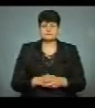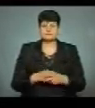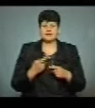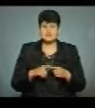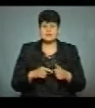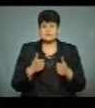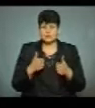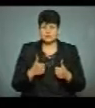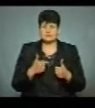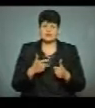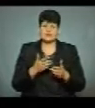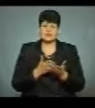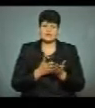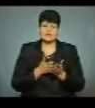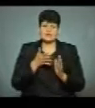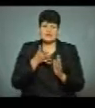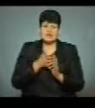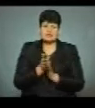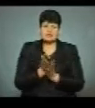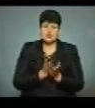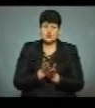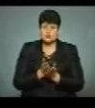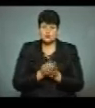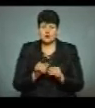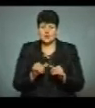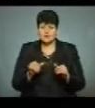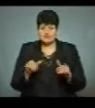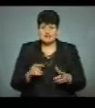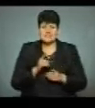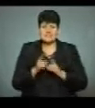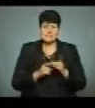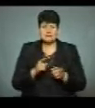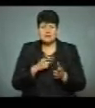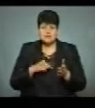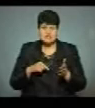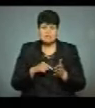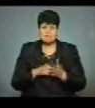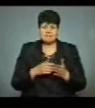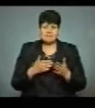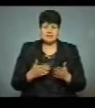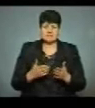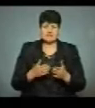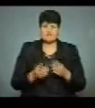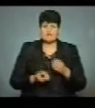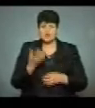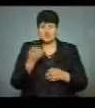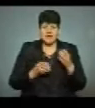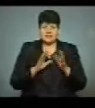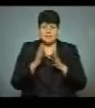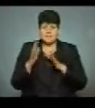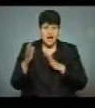це добре, інфраструктура розвивається, кажуть, змінюється місто, там фонтани,